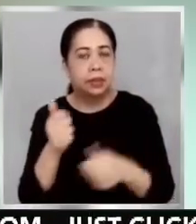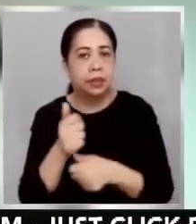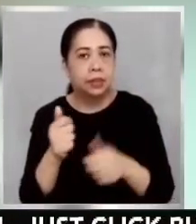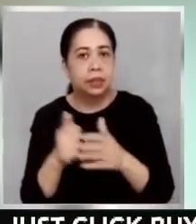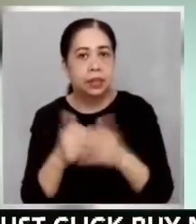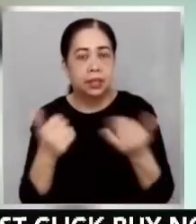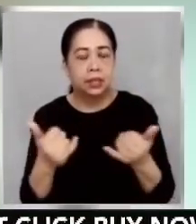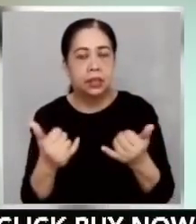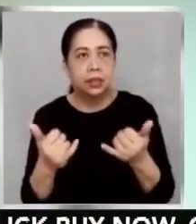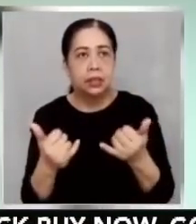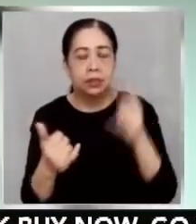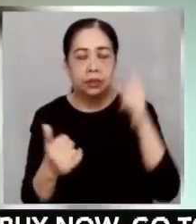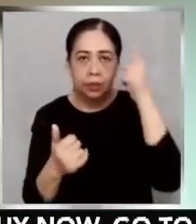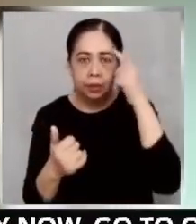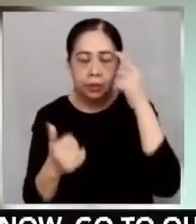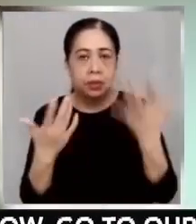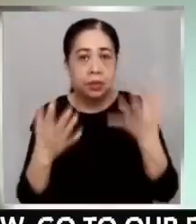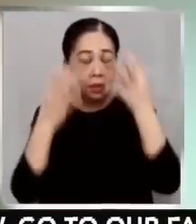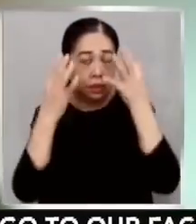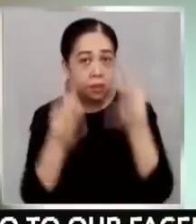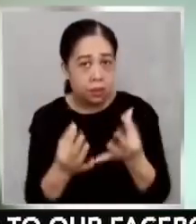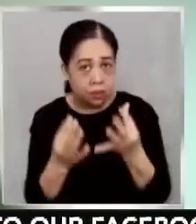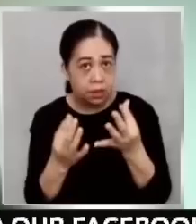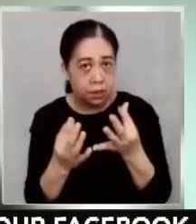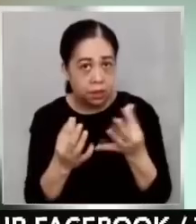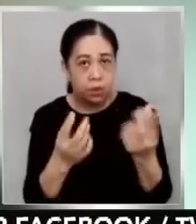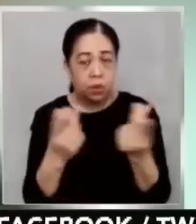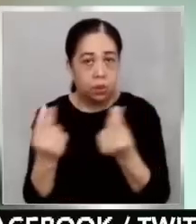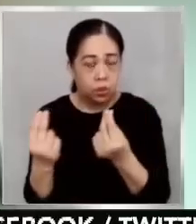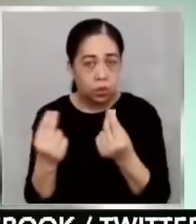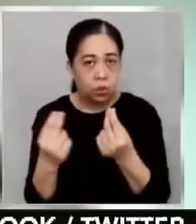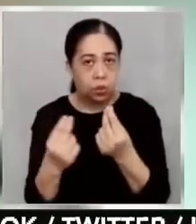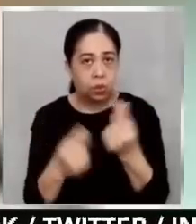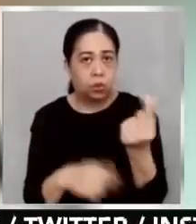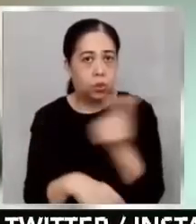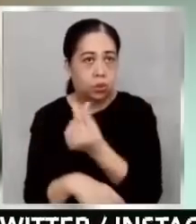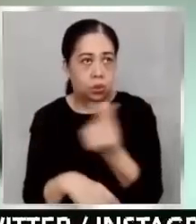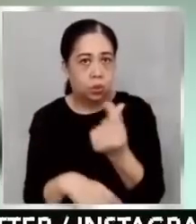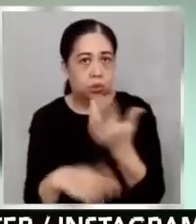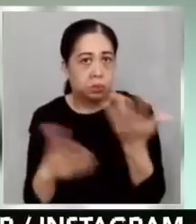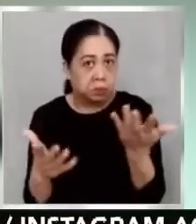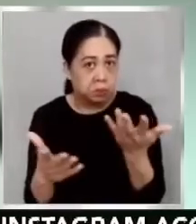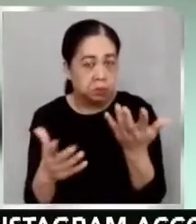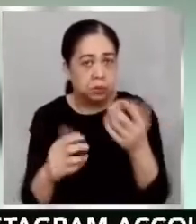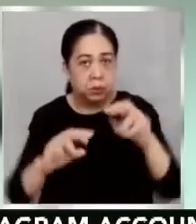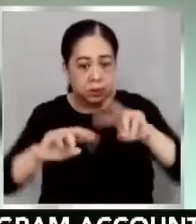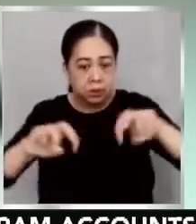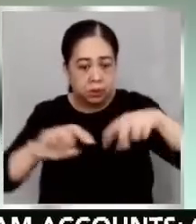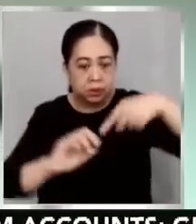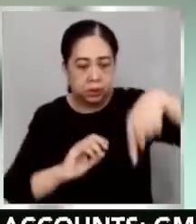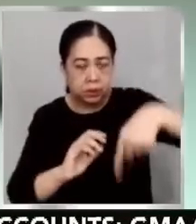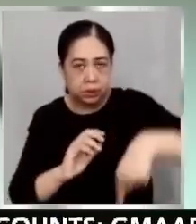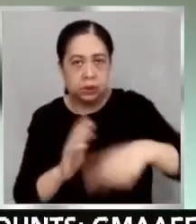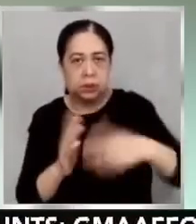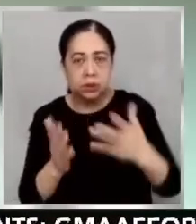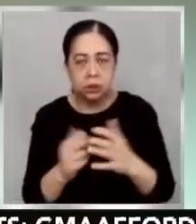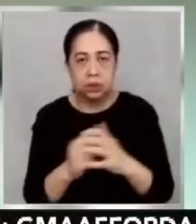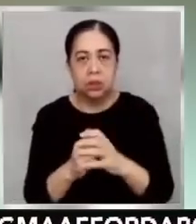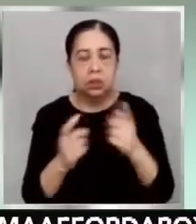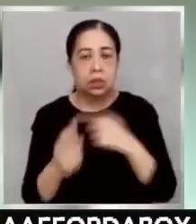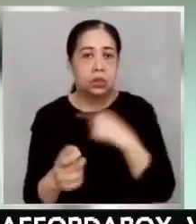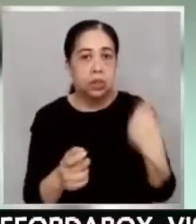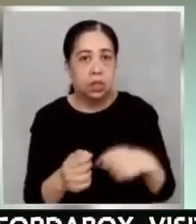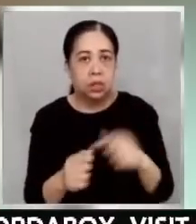administration might decide to conduct a unilateral exploration of the Reed Bank. This will, of course, China will do everything